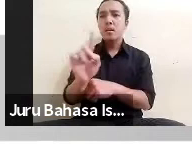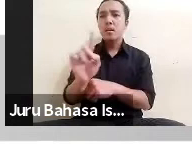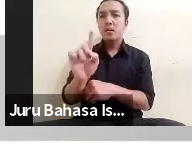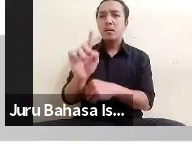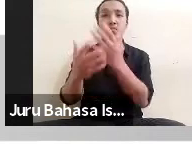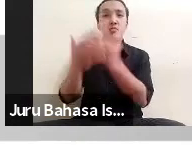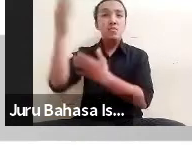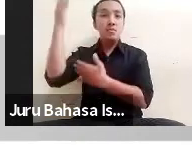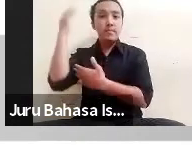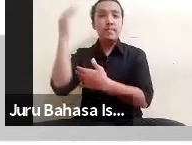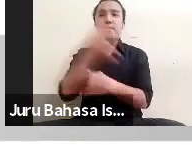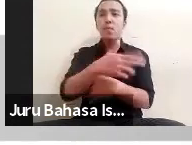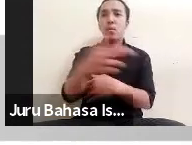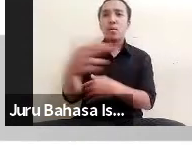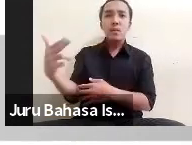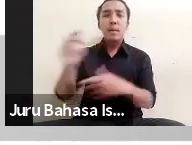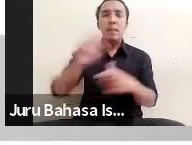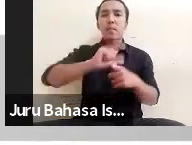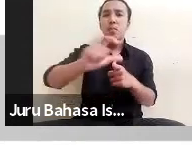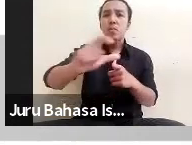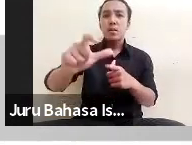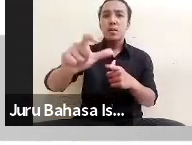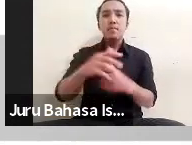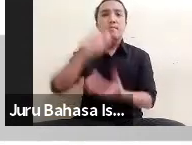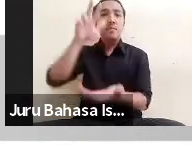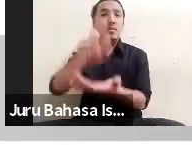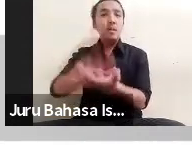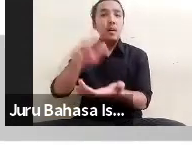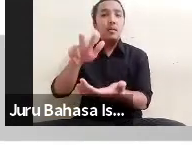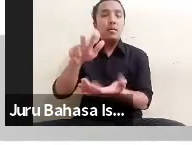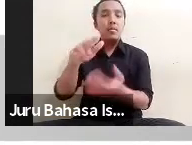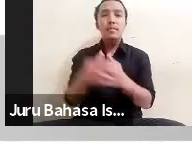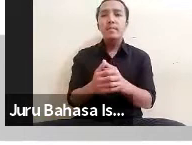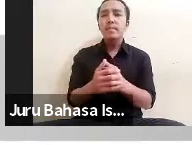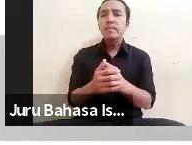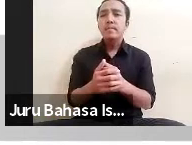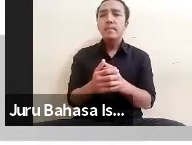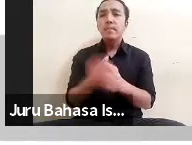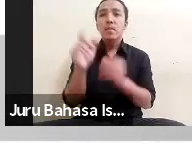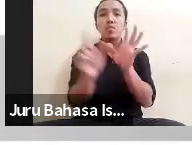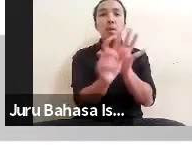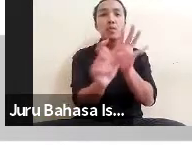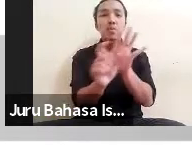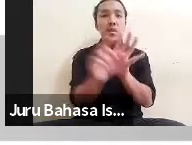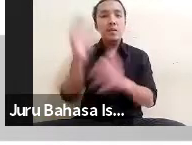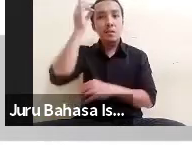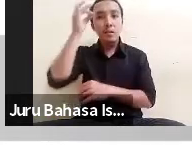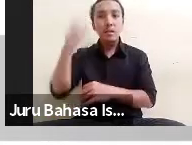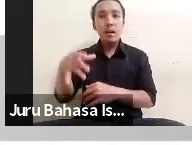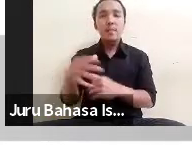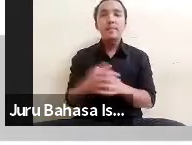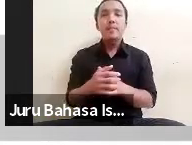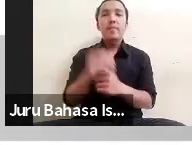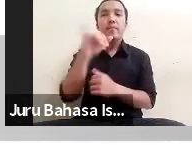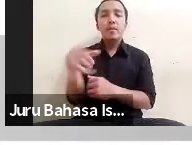dalam proses pembahasan dan pengesahan ini apa namanya undang-undang desa. Jadi